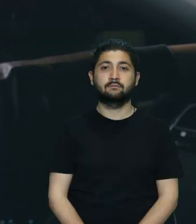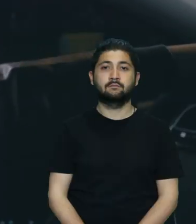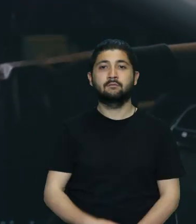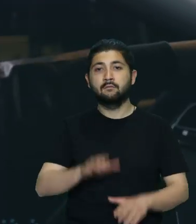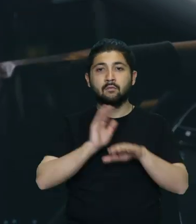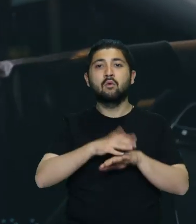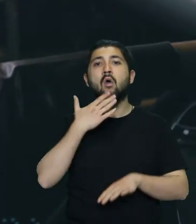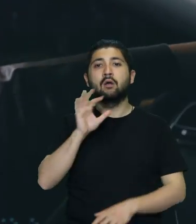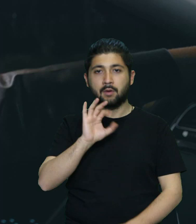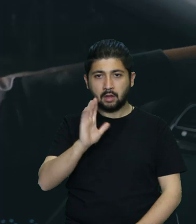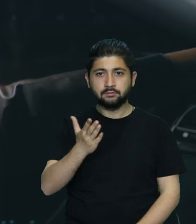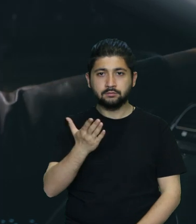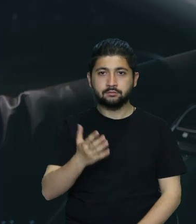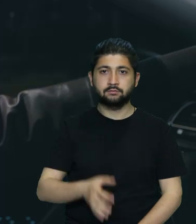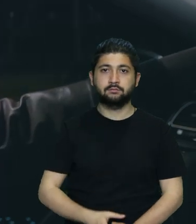Çakmadılar değil mi lan?